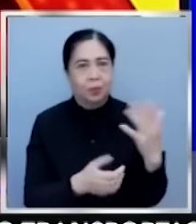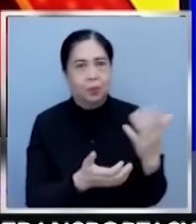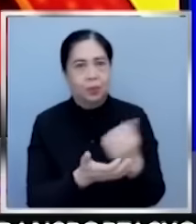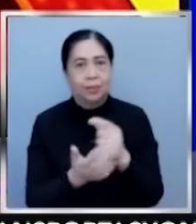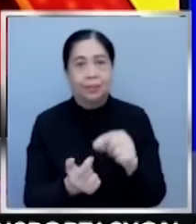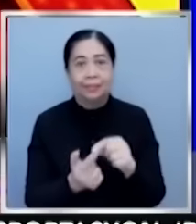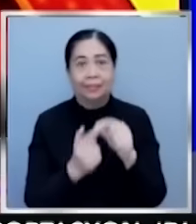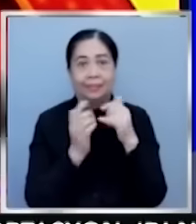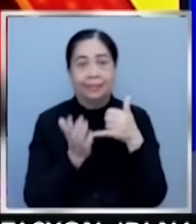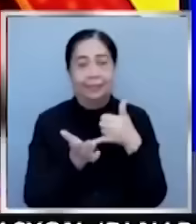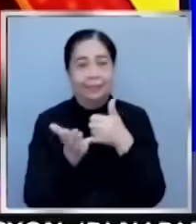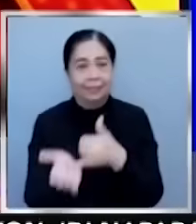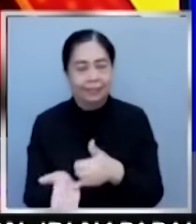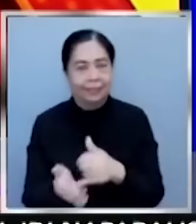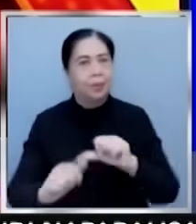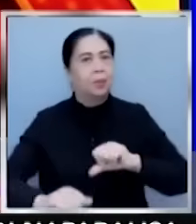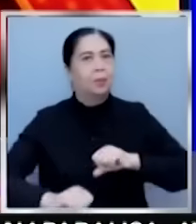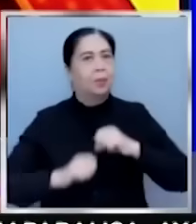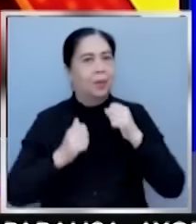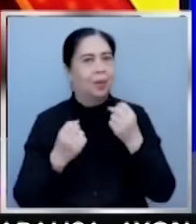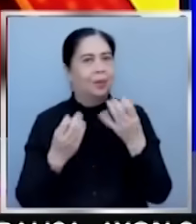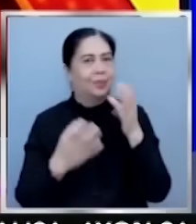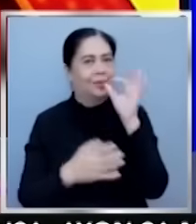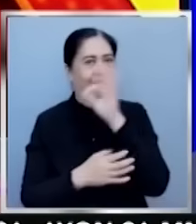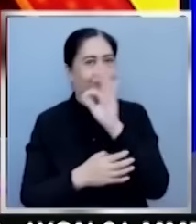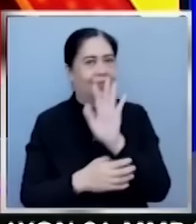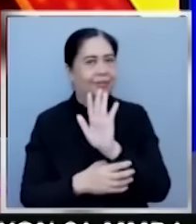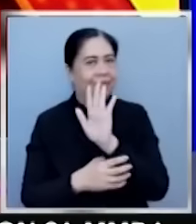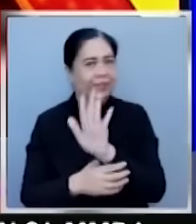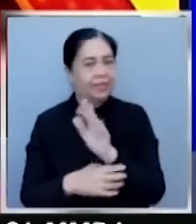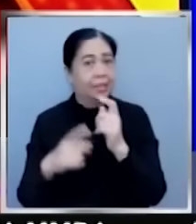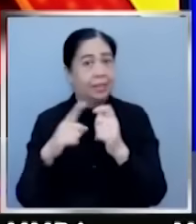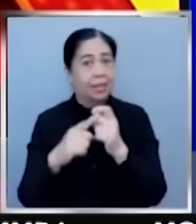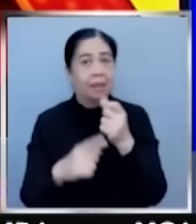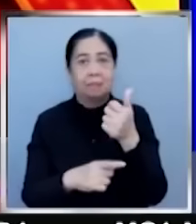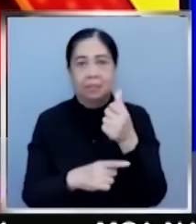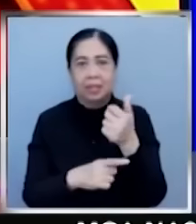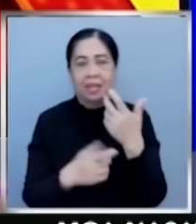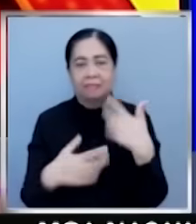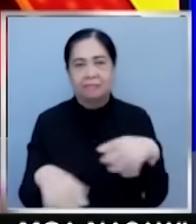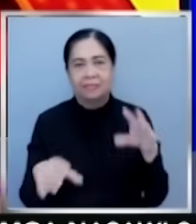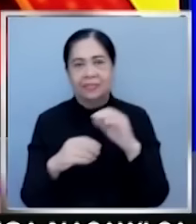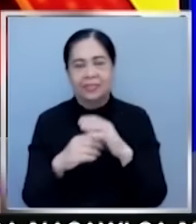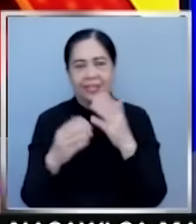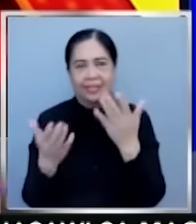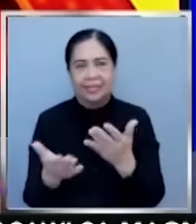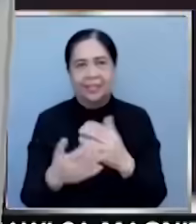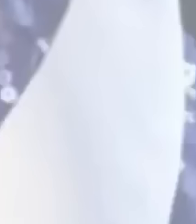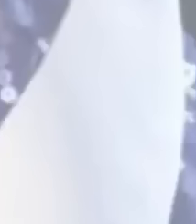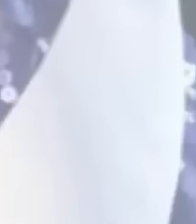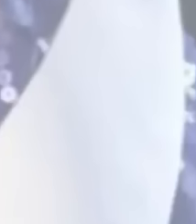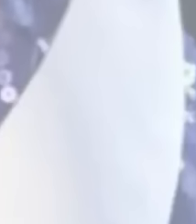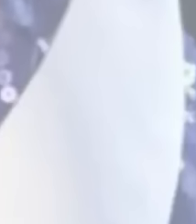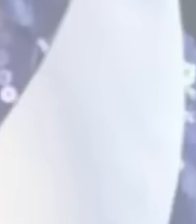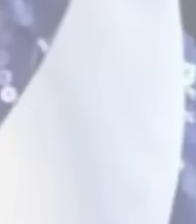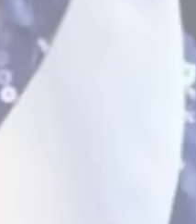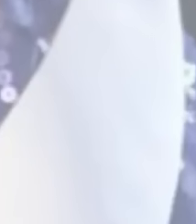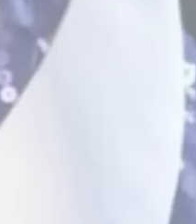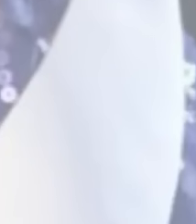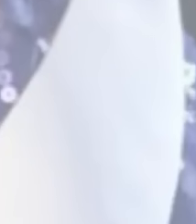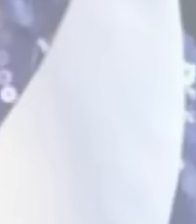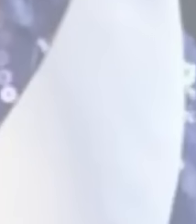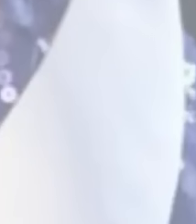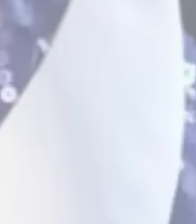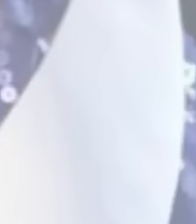awards, proud ang maraming Pinoy sa kanyang top 10 finish. Yan ang chika ni Aubrey Carampel. Di man